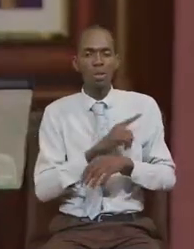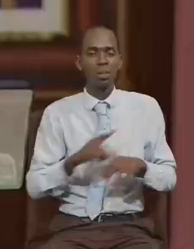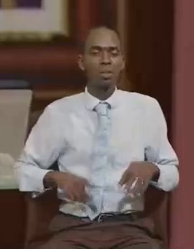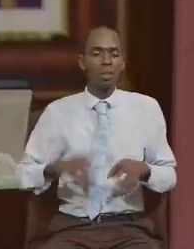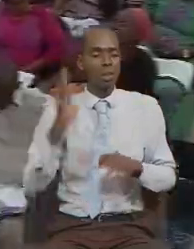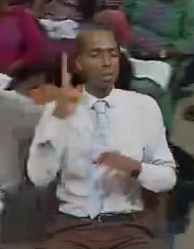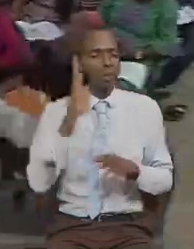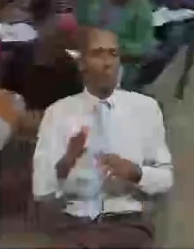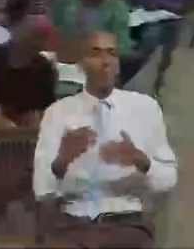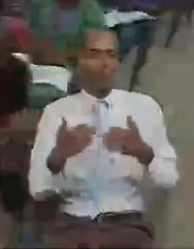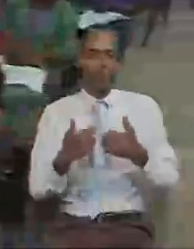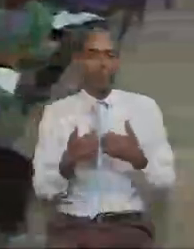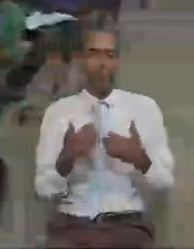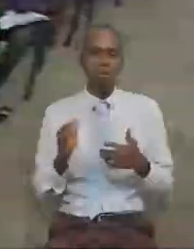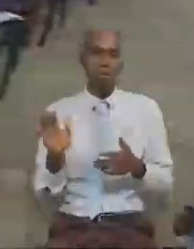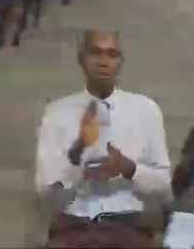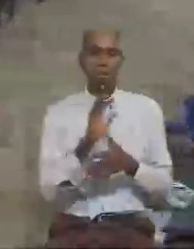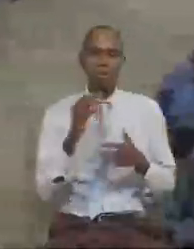force.